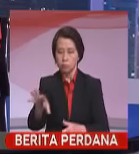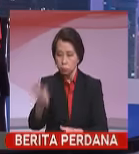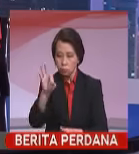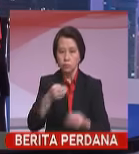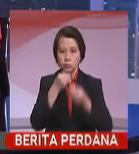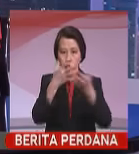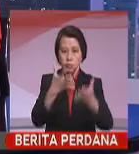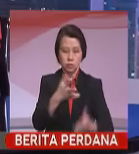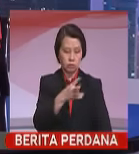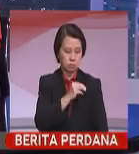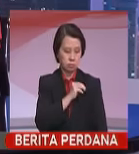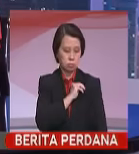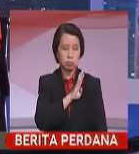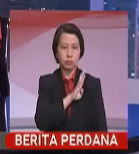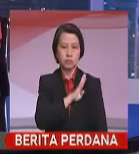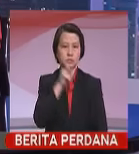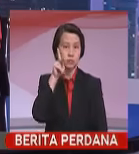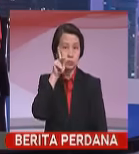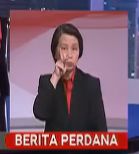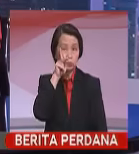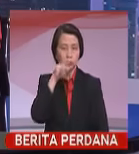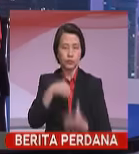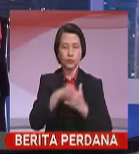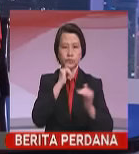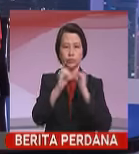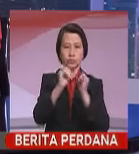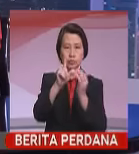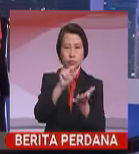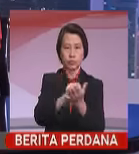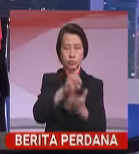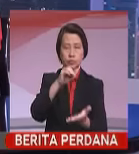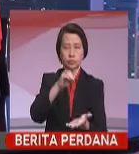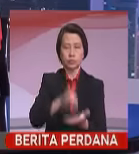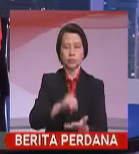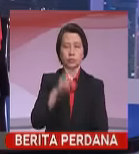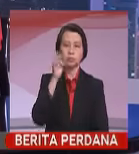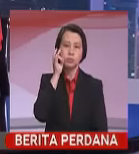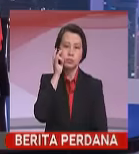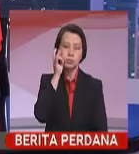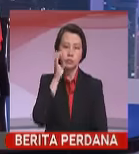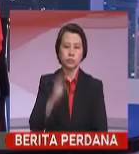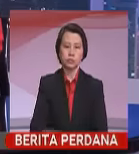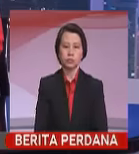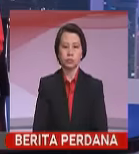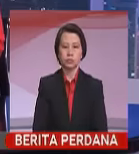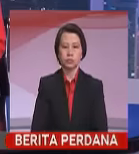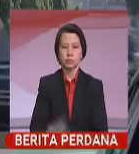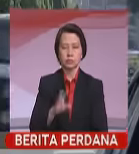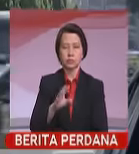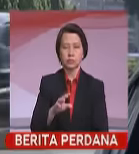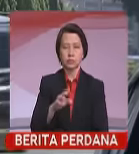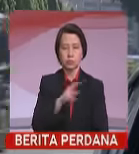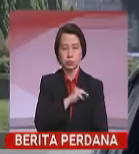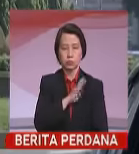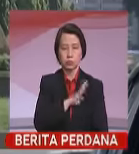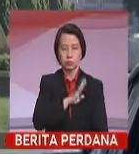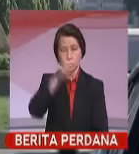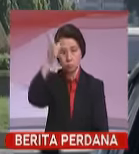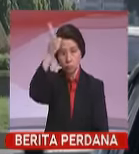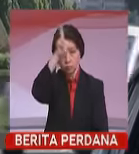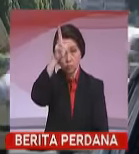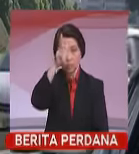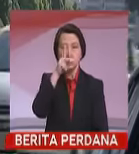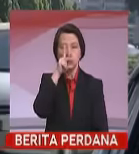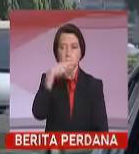Menteri Besar Muhammad Sanusi Mat Nor dalam sidang media di Wisma Darul Aman Alustar. Muhammad Sanusi menjelaskan kerajaan negeri